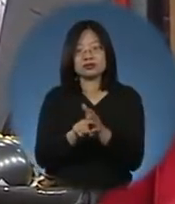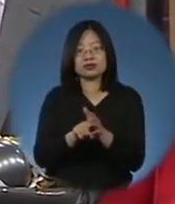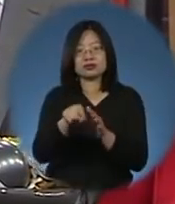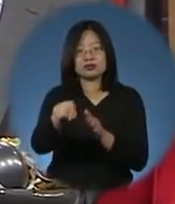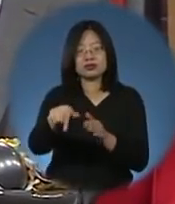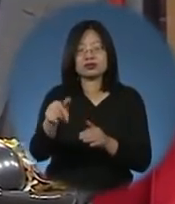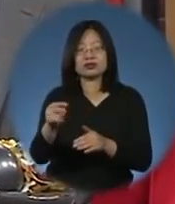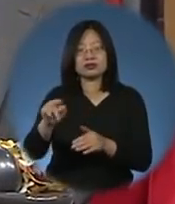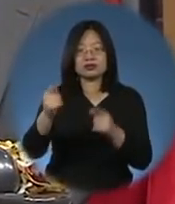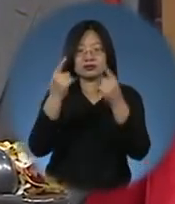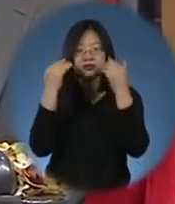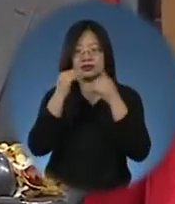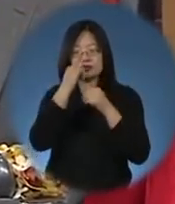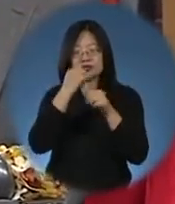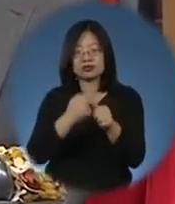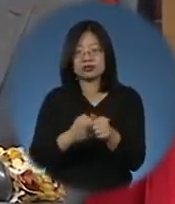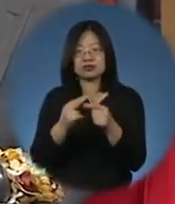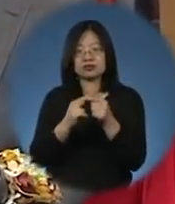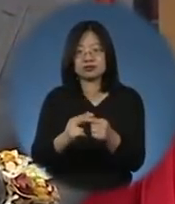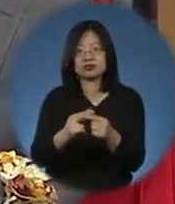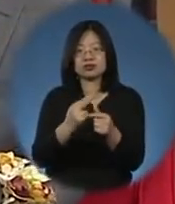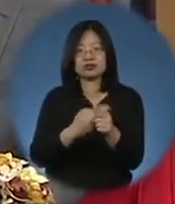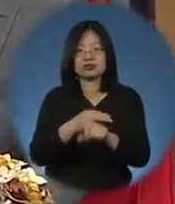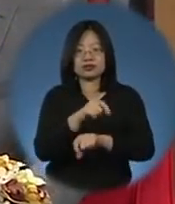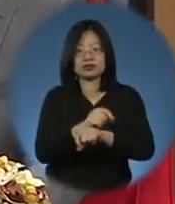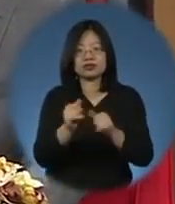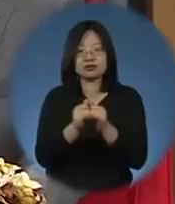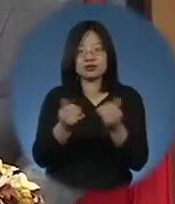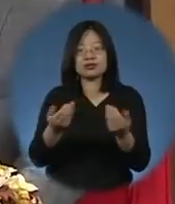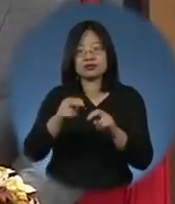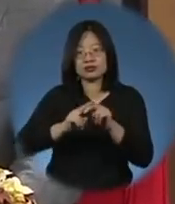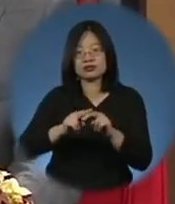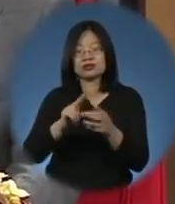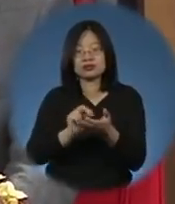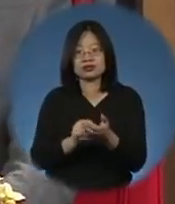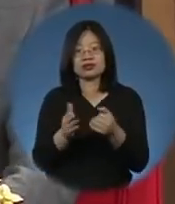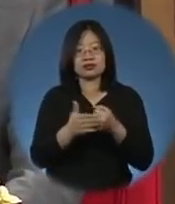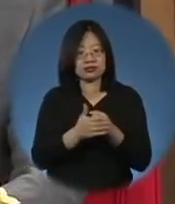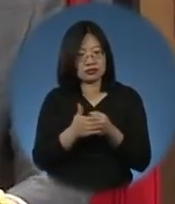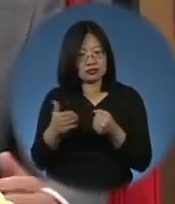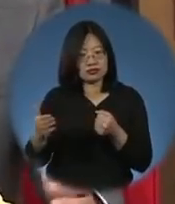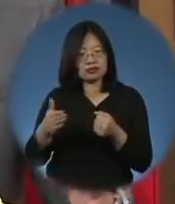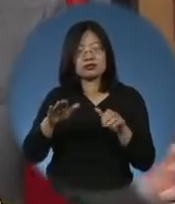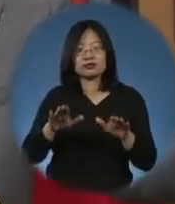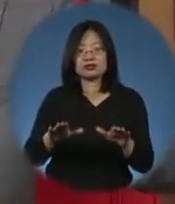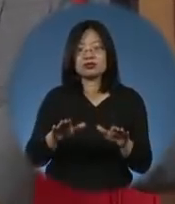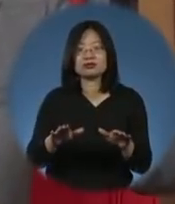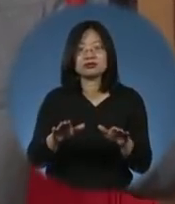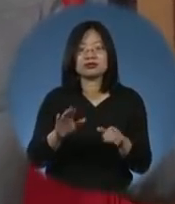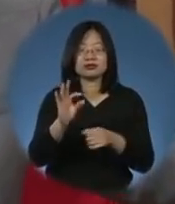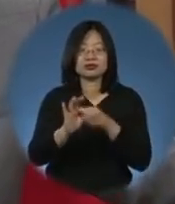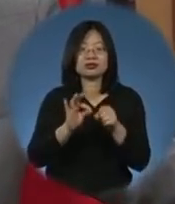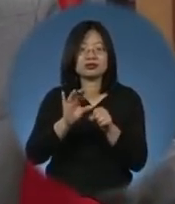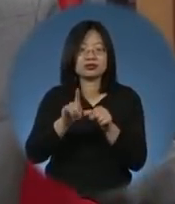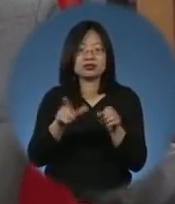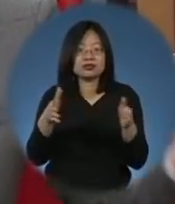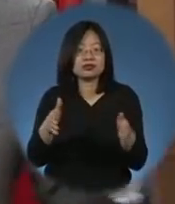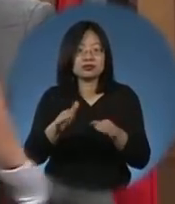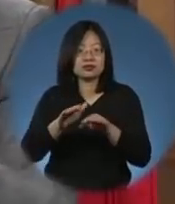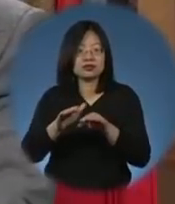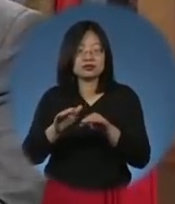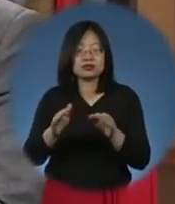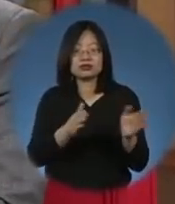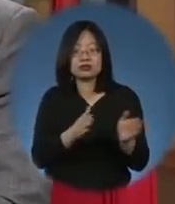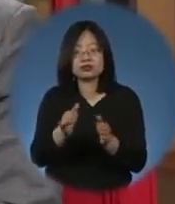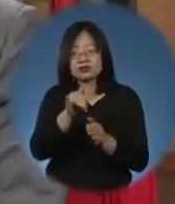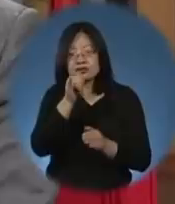거기에 교원대학교에 있는 교수들과 교직원들의 일자리의 문제이거든요. 그래서 이거를 사실 10년의 시간을 두고